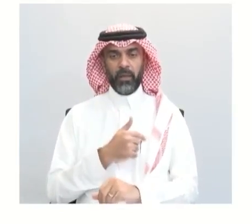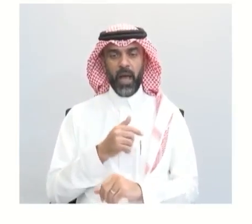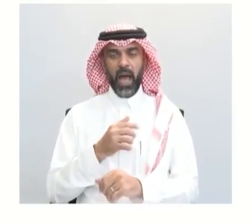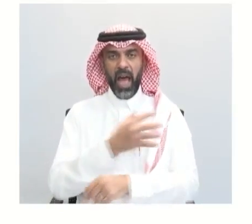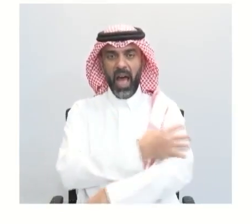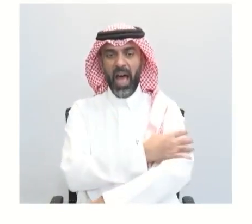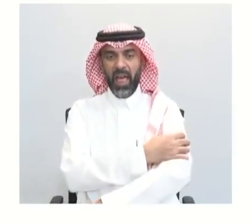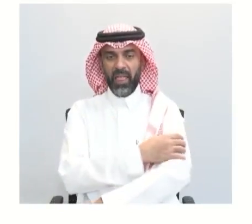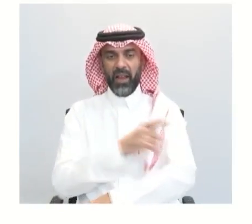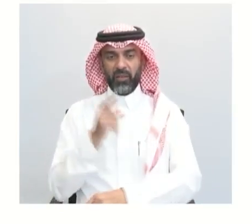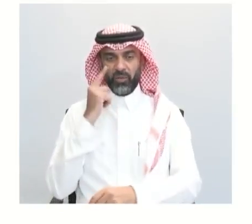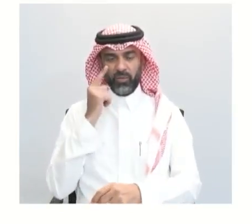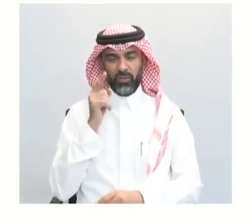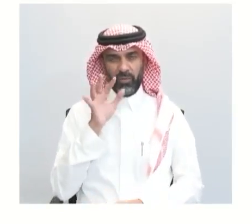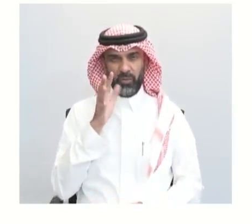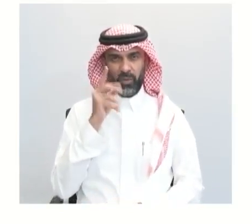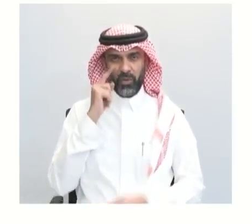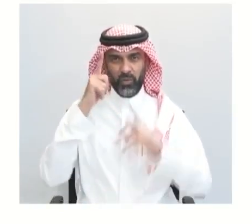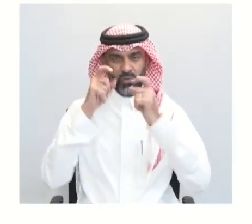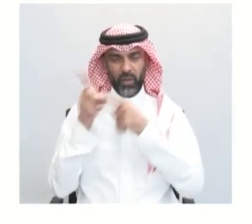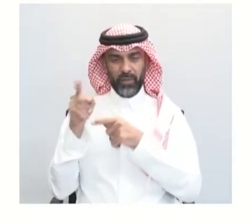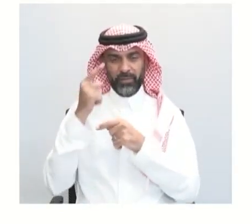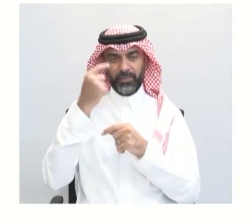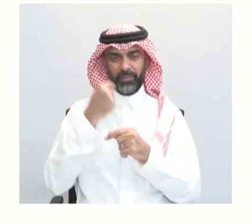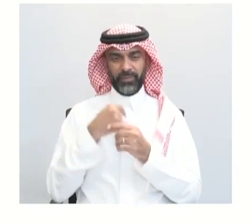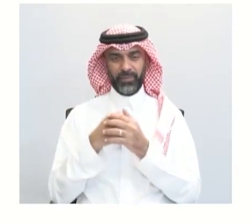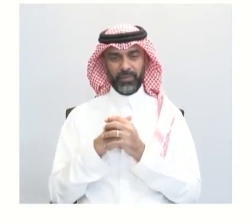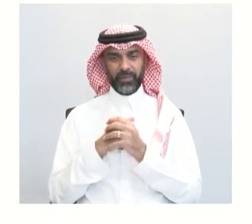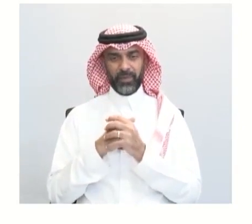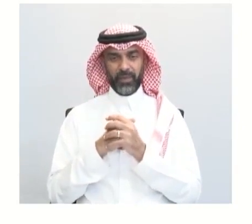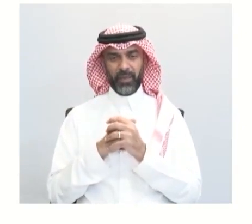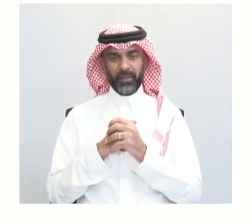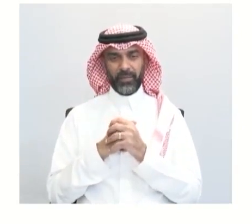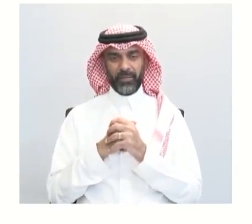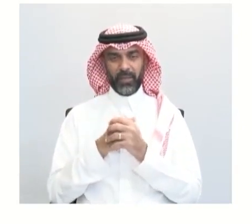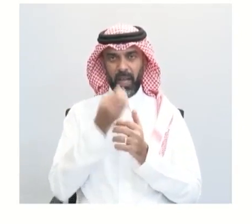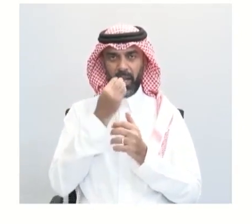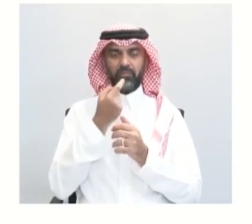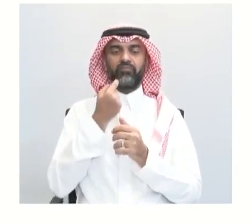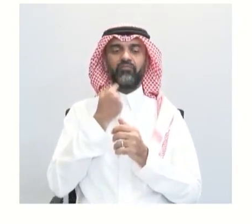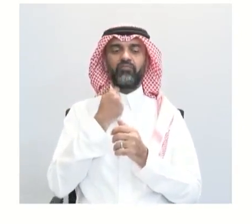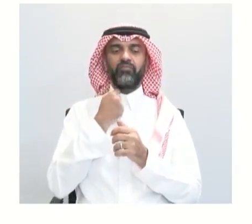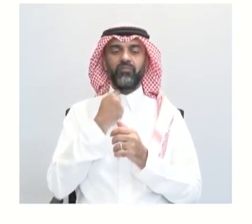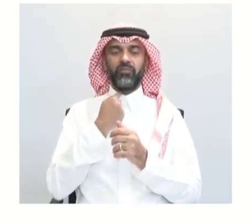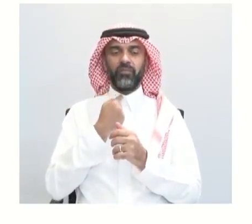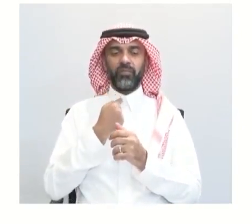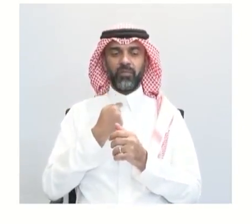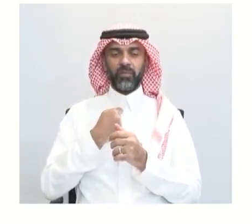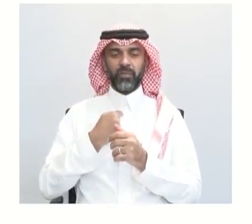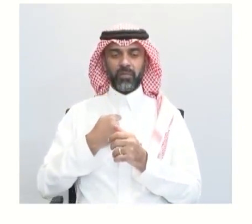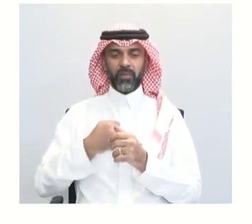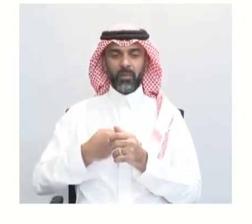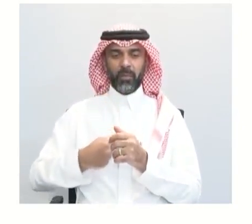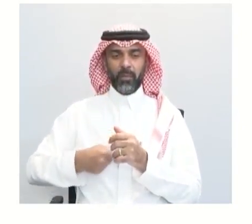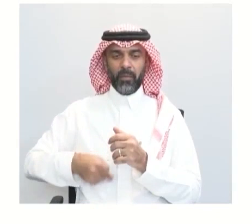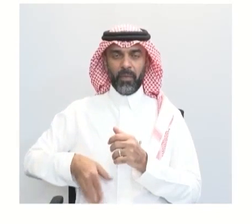لاحظ هنا هذا الشكل التخيلي الذي يعطينا تصور عن مرور هذه البلعه الغذائيه عبر المري طوله 25 سم